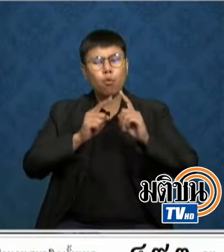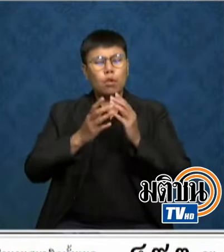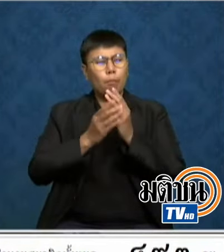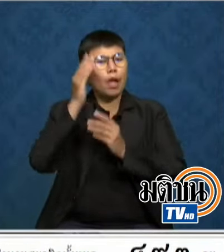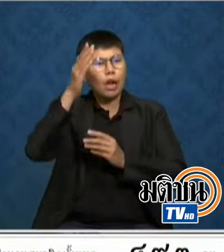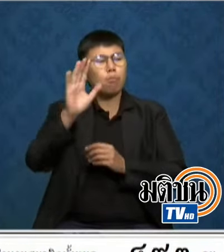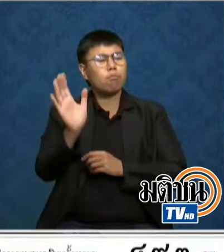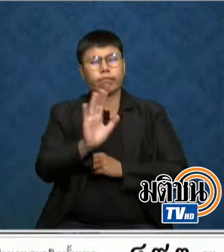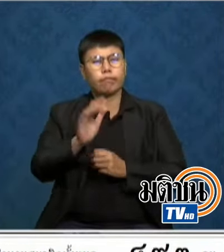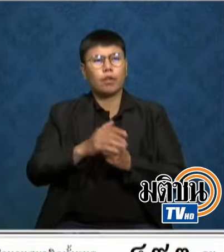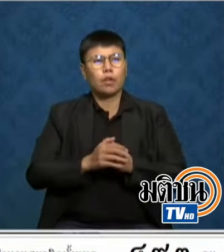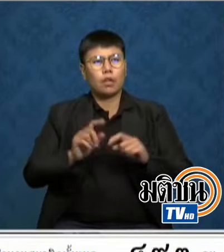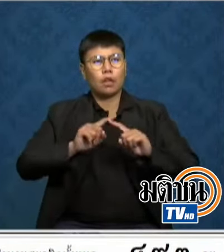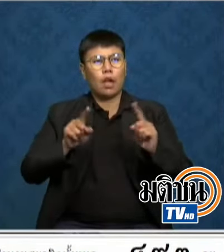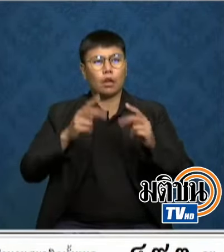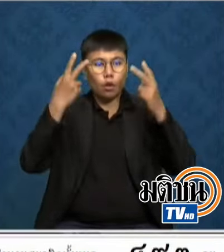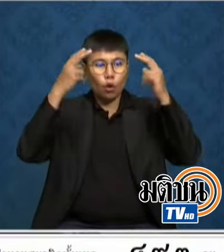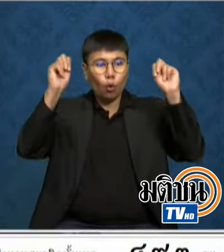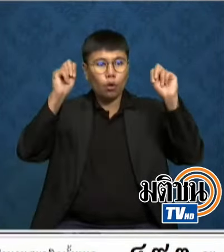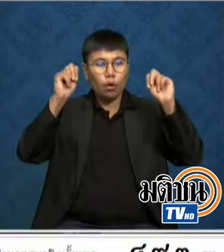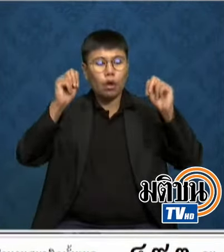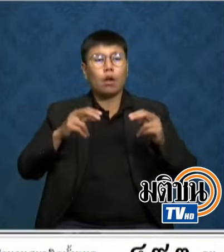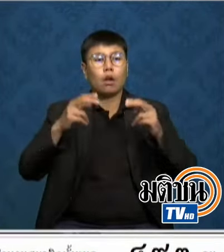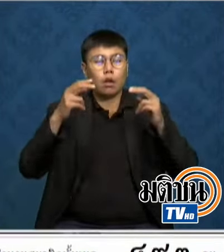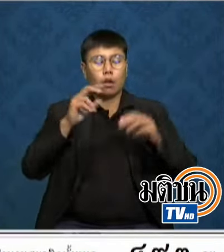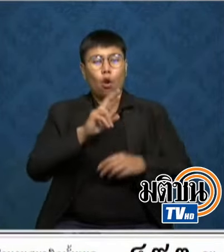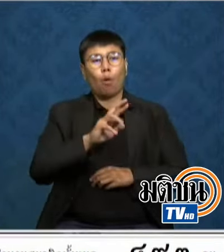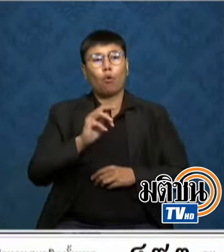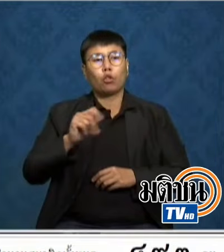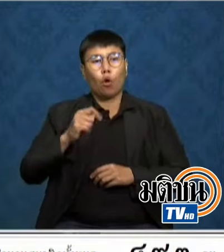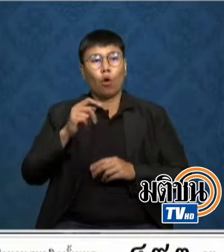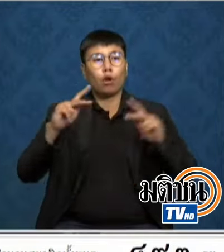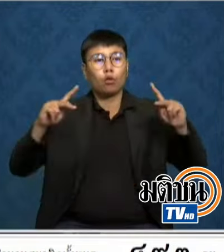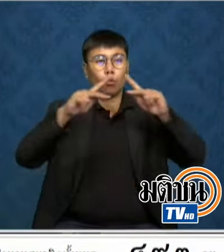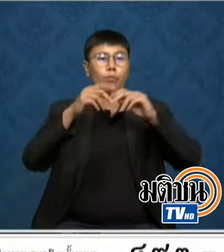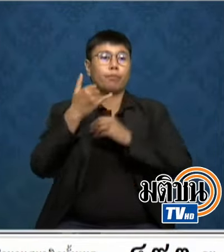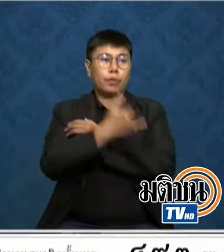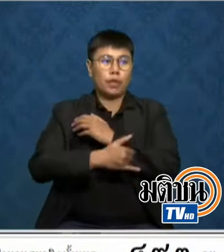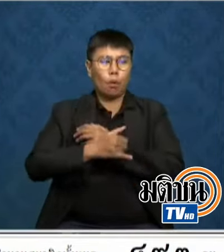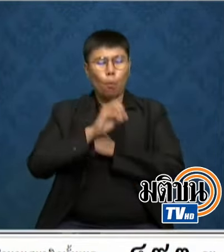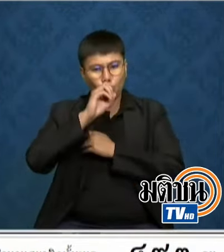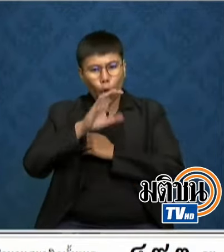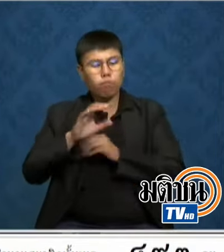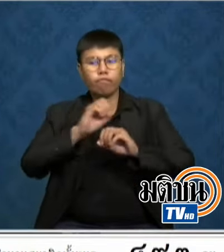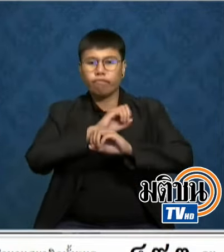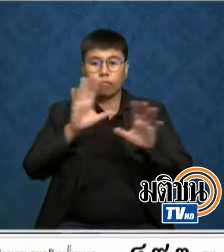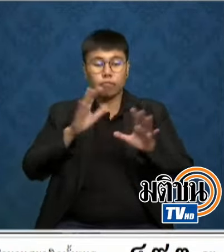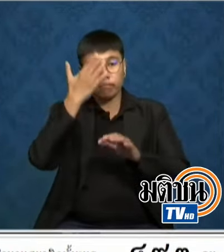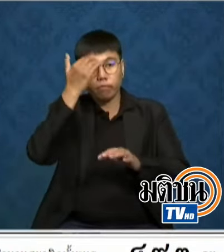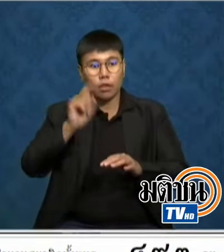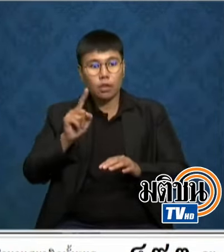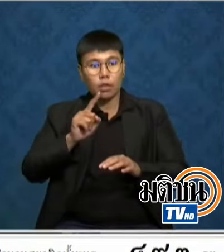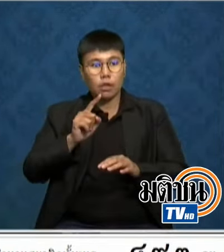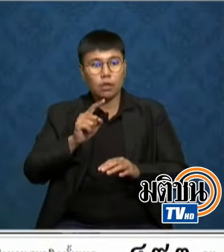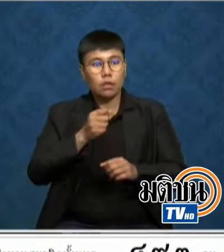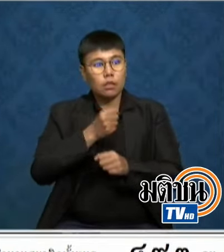ตย์หน้าแต่ท่านนายกรัฐมนตรีท่านรัฐมนตรีว่าการกระทรวงการต่างประเทศไปเสนอบอกชัดเจนทำไมถึงทำ